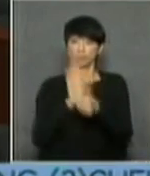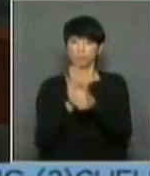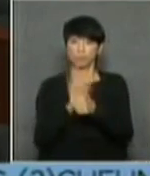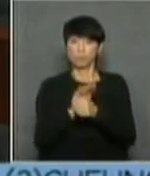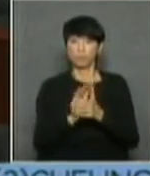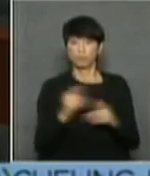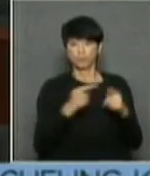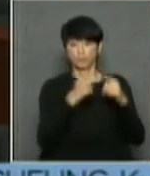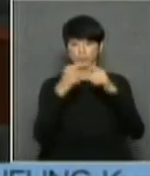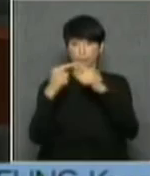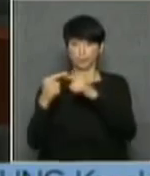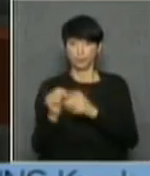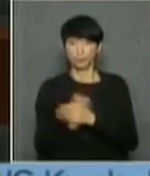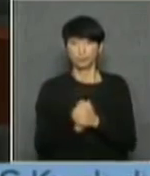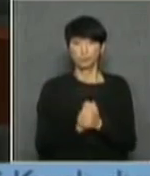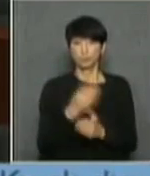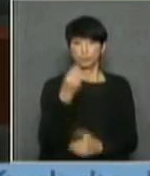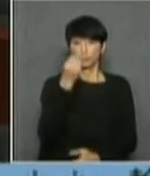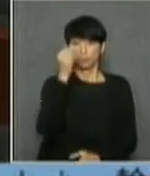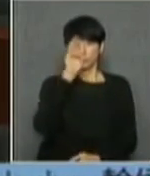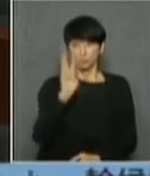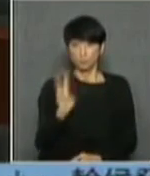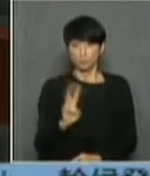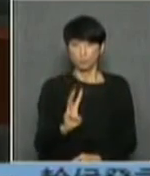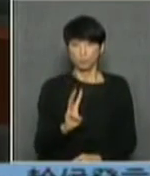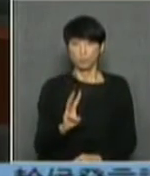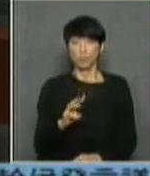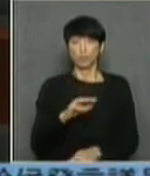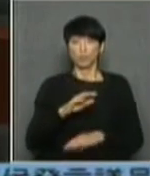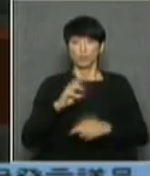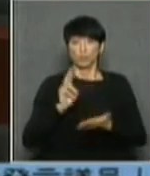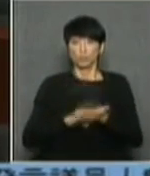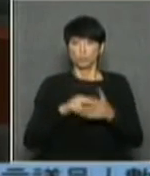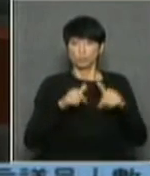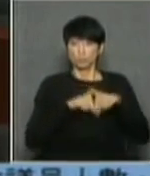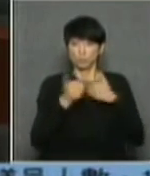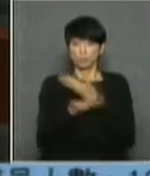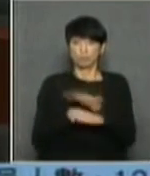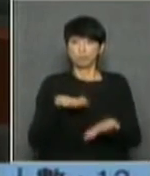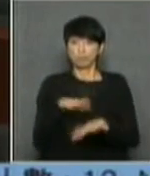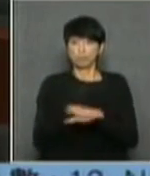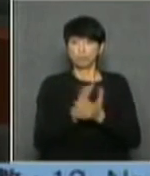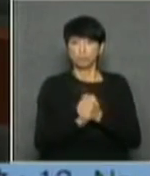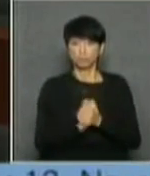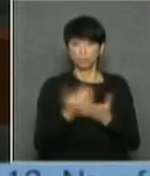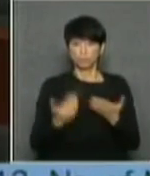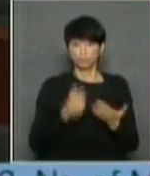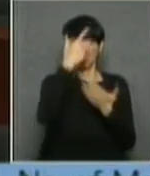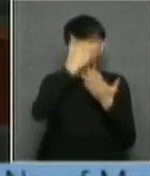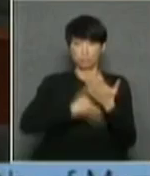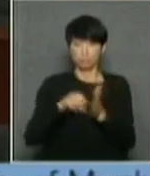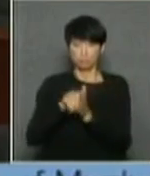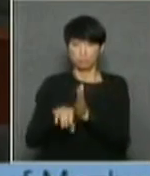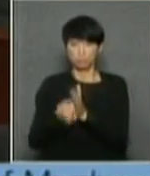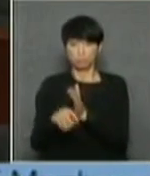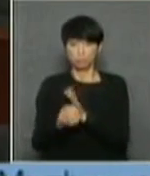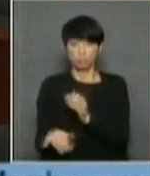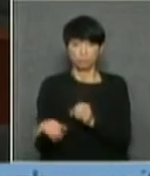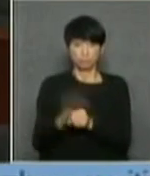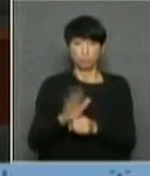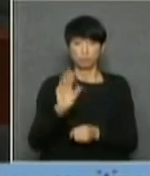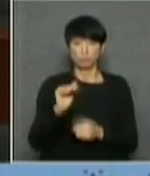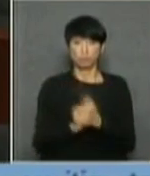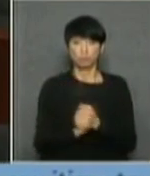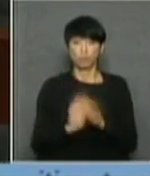市民可以對食水安全恢復信心，以及是堵塞現時制度的漏洞，防止事件重